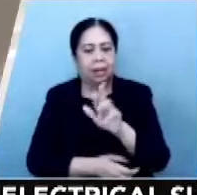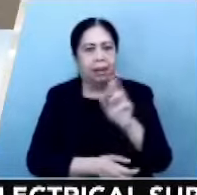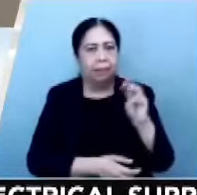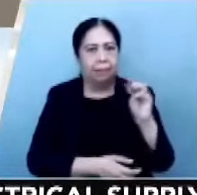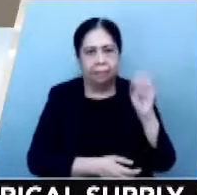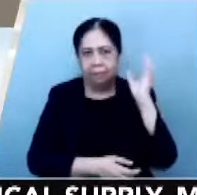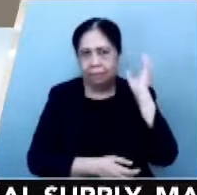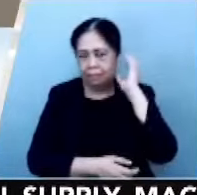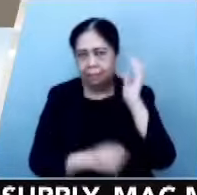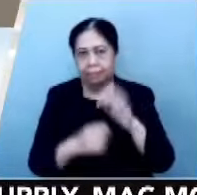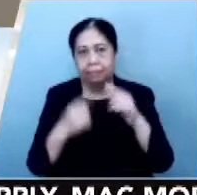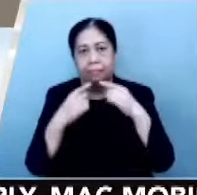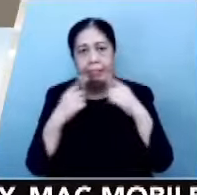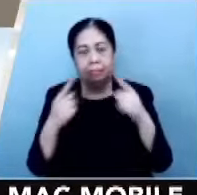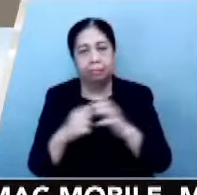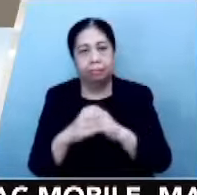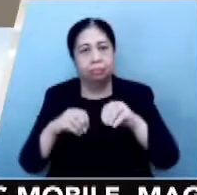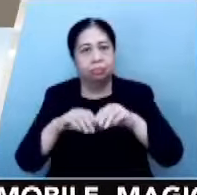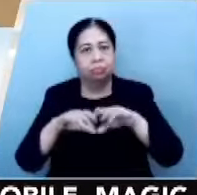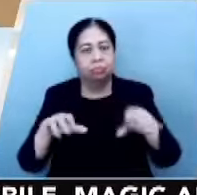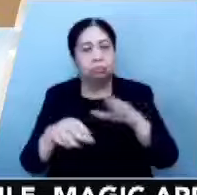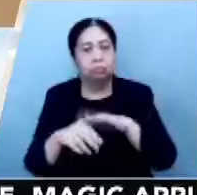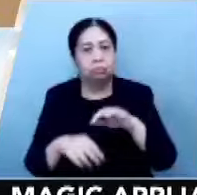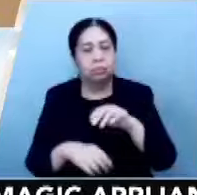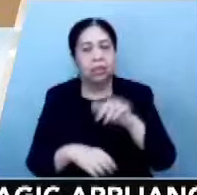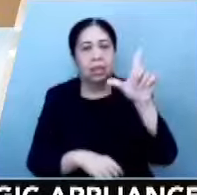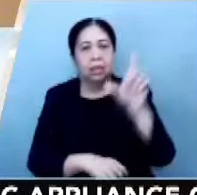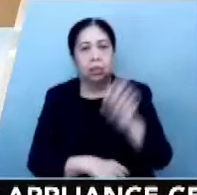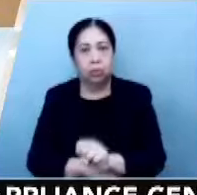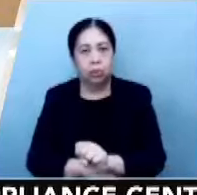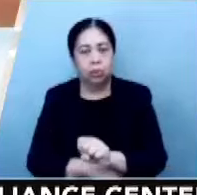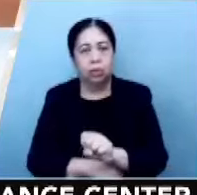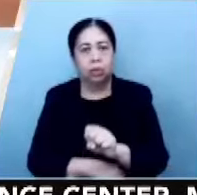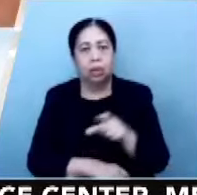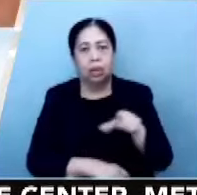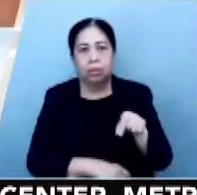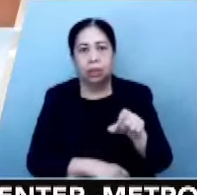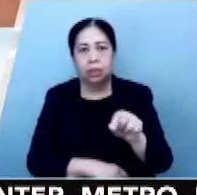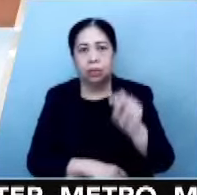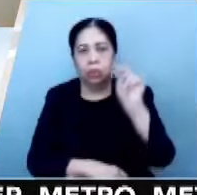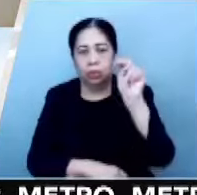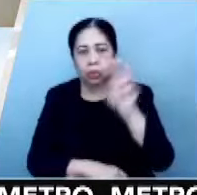nagdeklara na ng outbreak ngayon sa Lanao del Sur, Maguindanao del Norte at